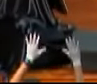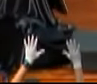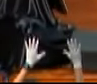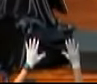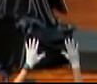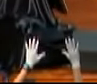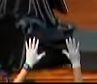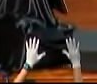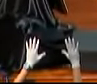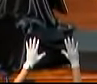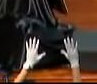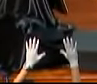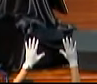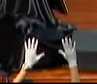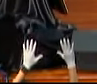akhir-akhir